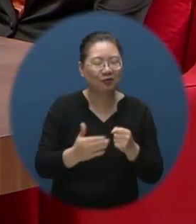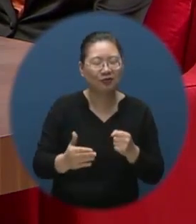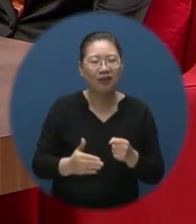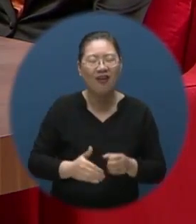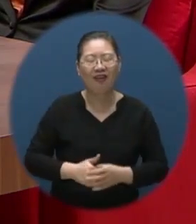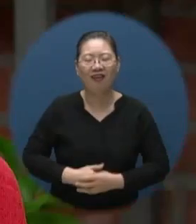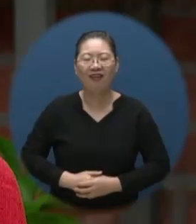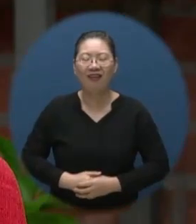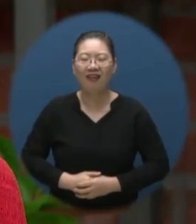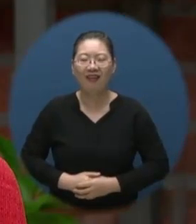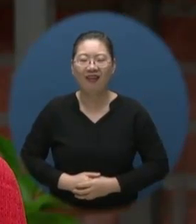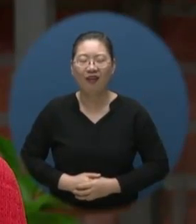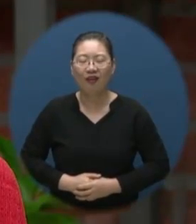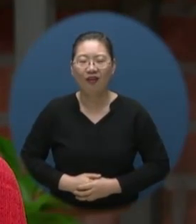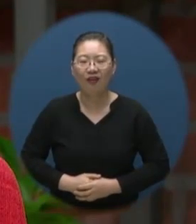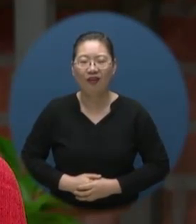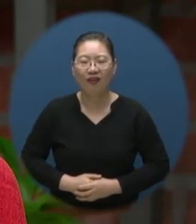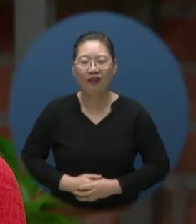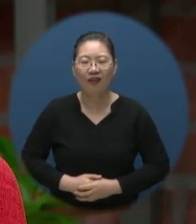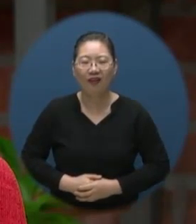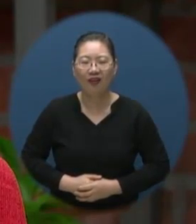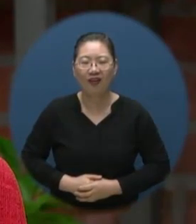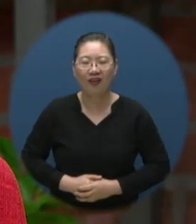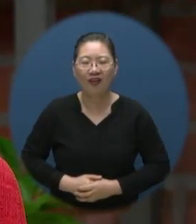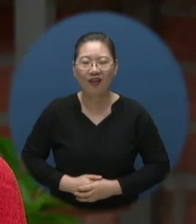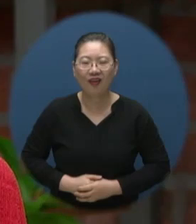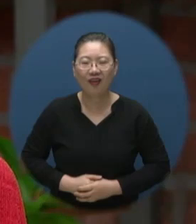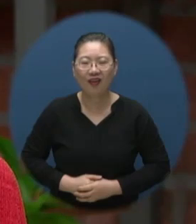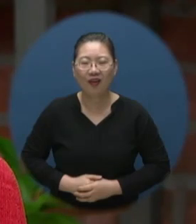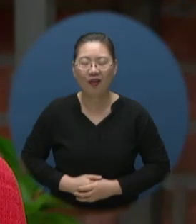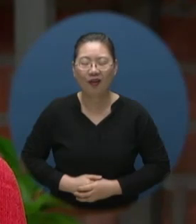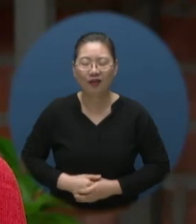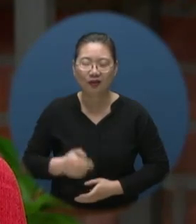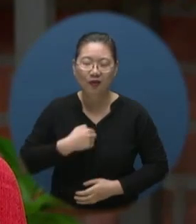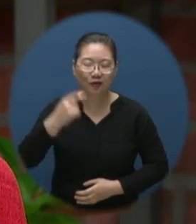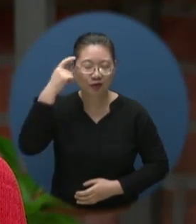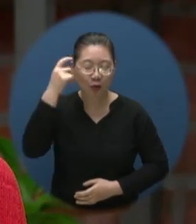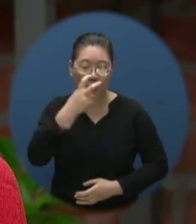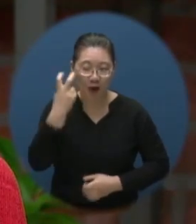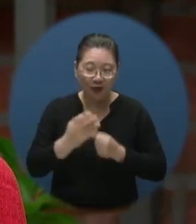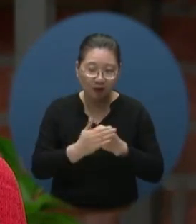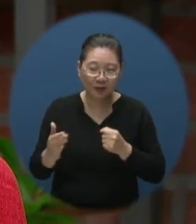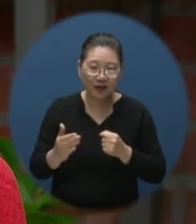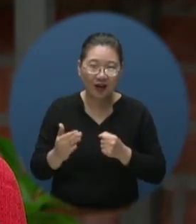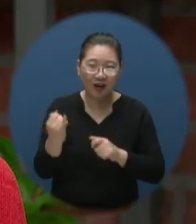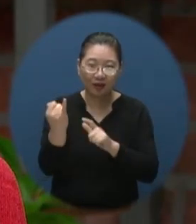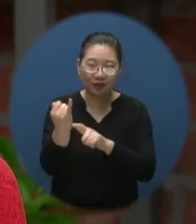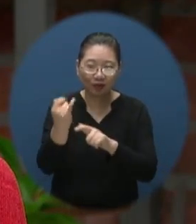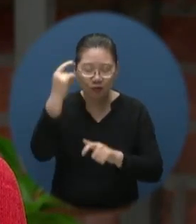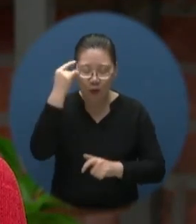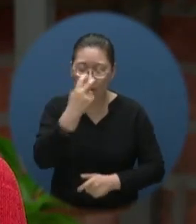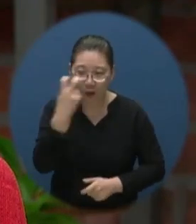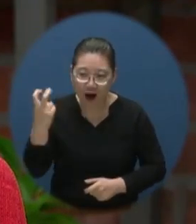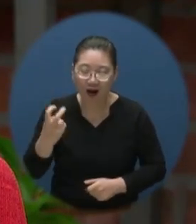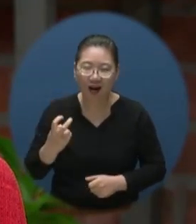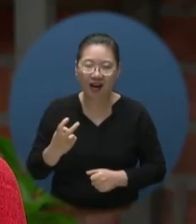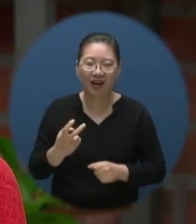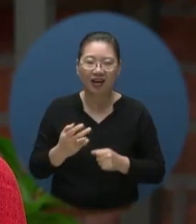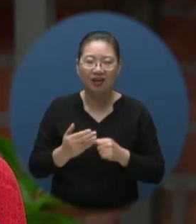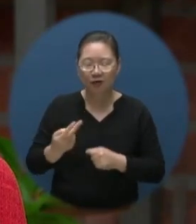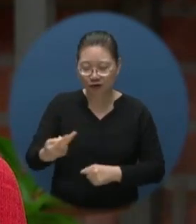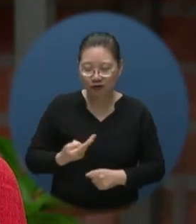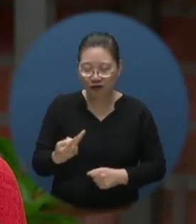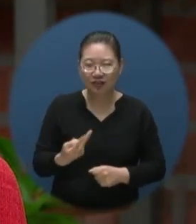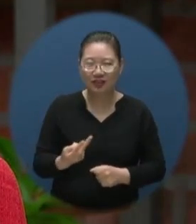그러세요. 나도 머리 괜찮거든 이러시면서 자네도 머리 괜찮은 머리야. 그러니